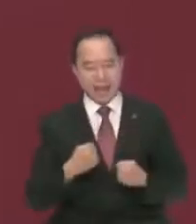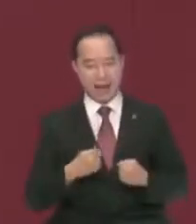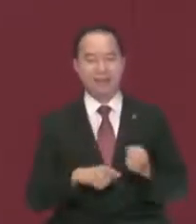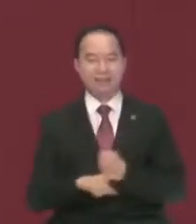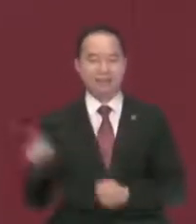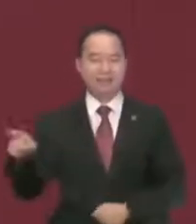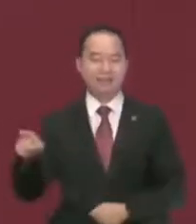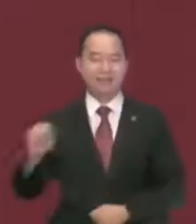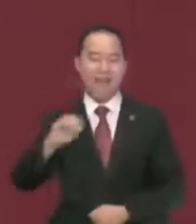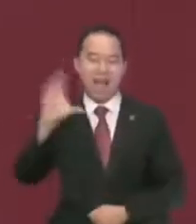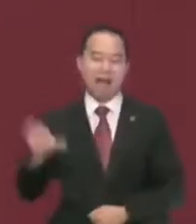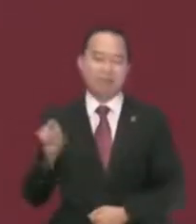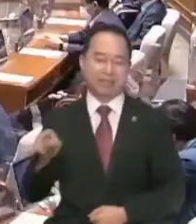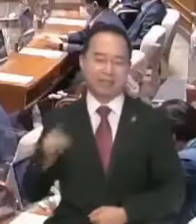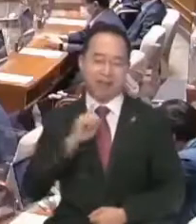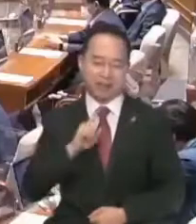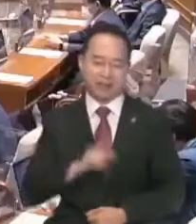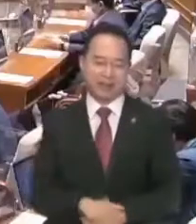아프리카 반투족의 말입니다.